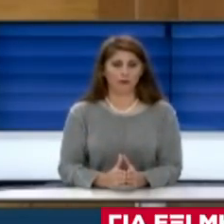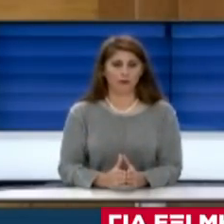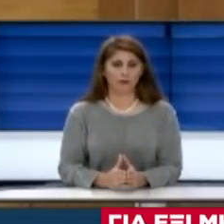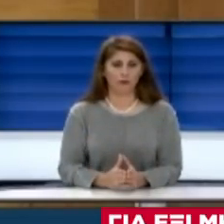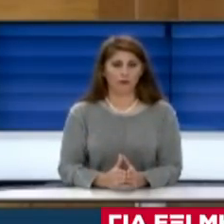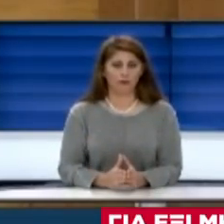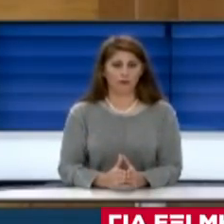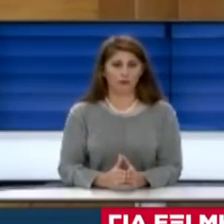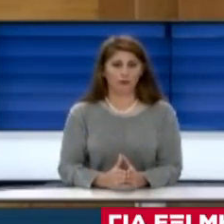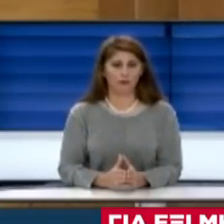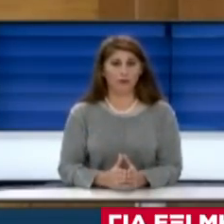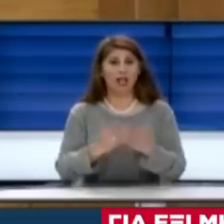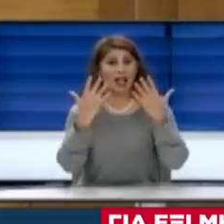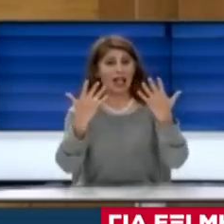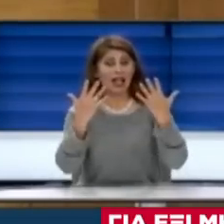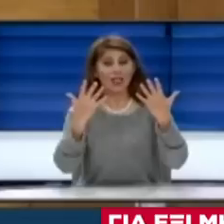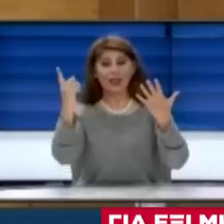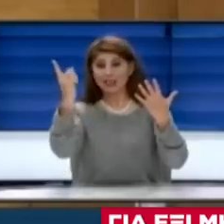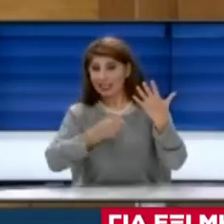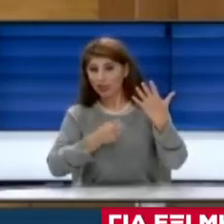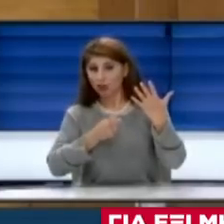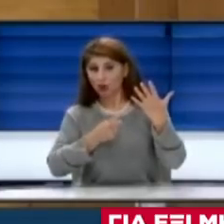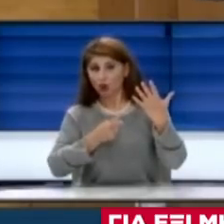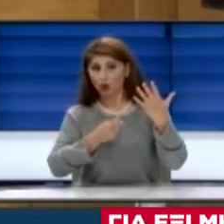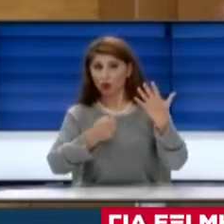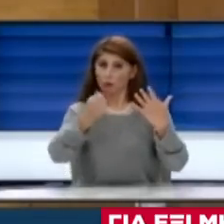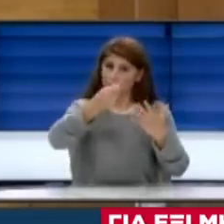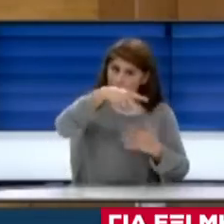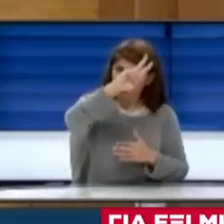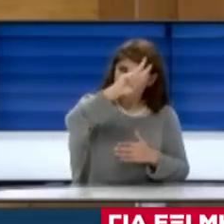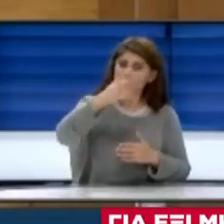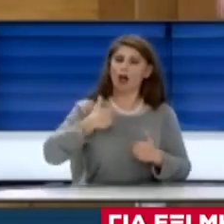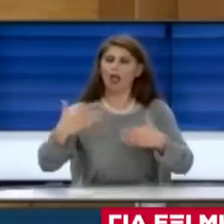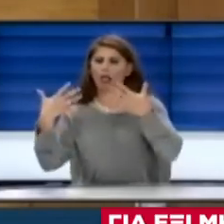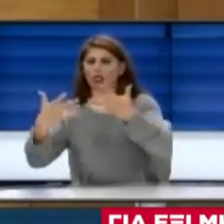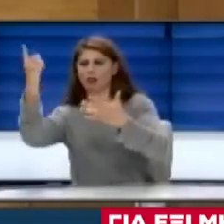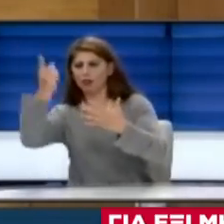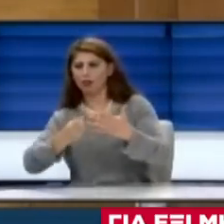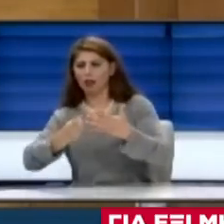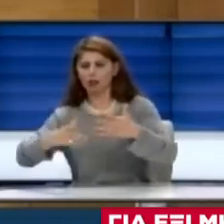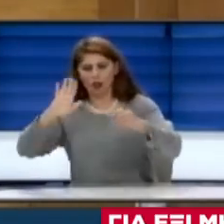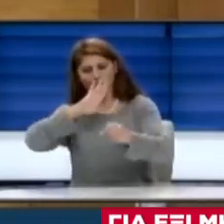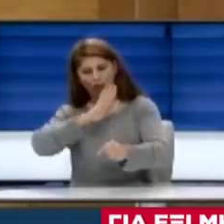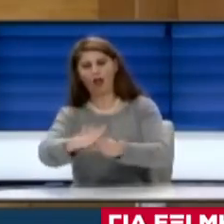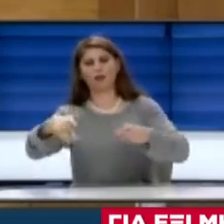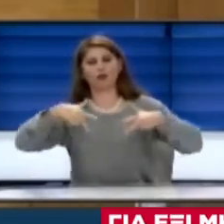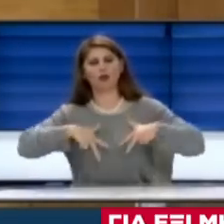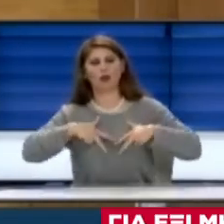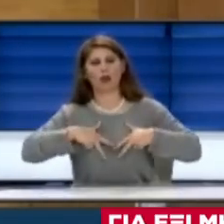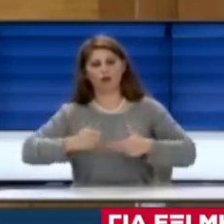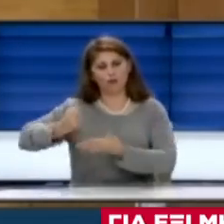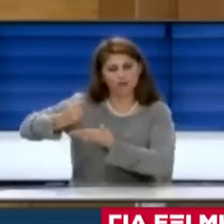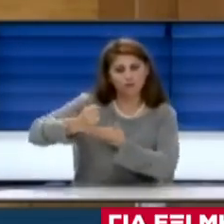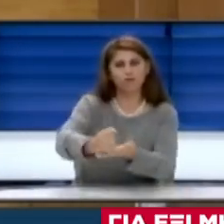Ησυχία, παρακαλώ. 10%, να το πω με απλά λόγια. 10% πληθωρισμός, 10% καλύπτει το κράτος.